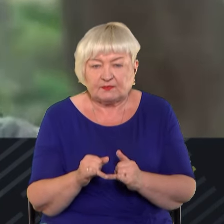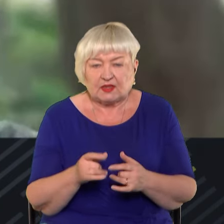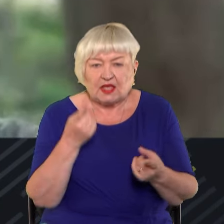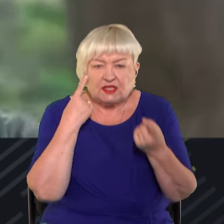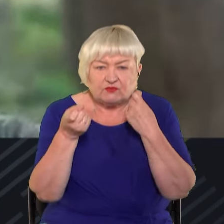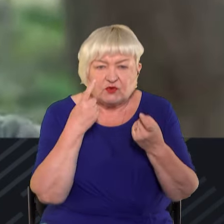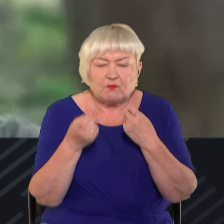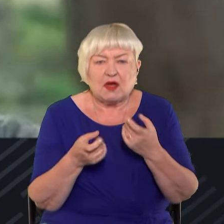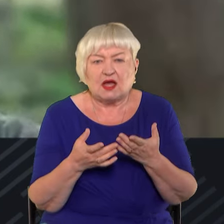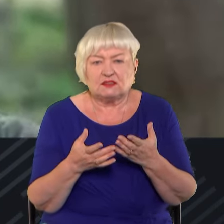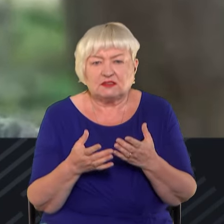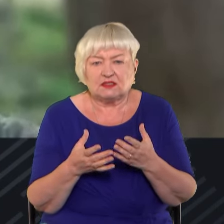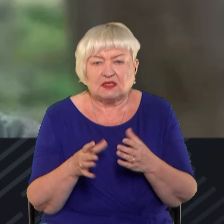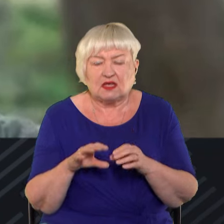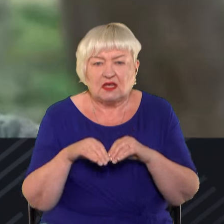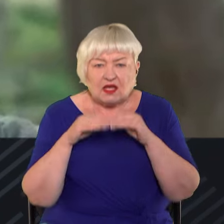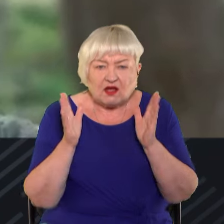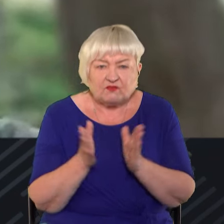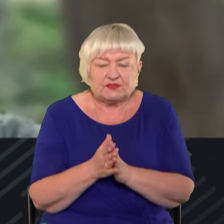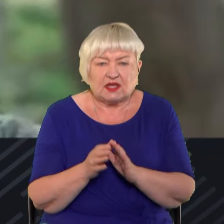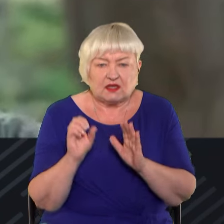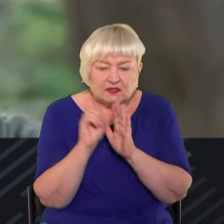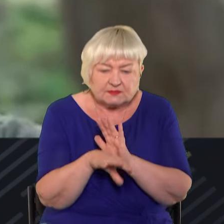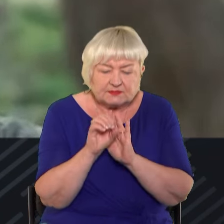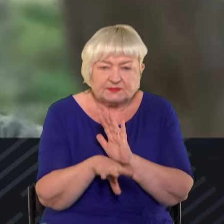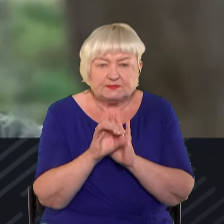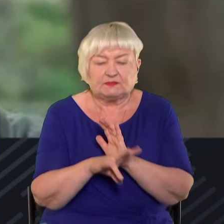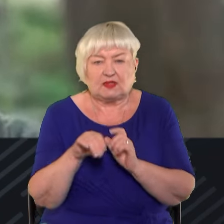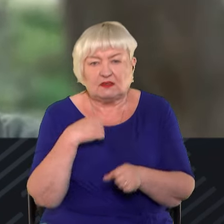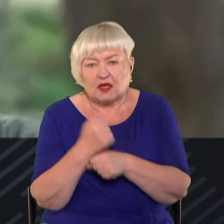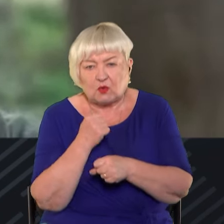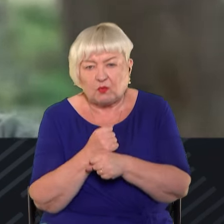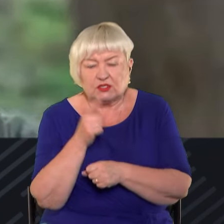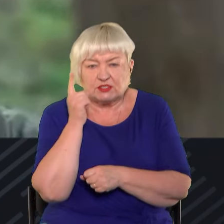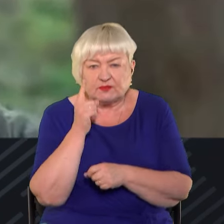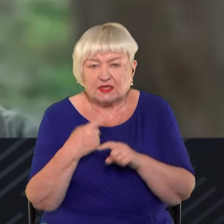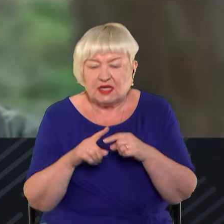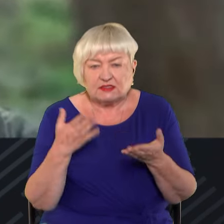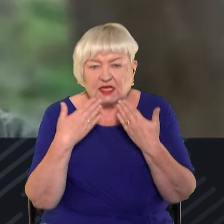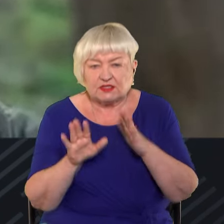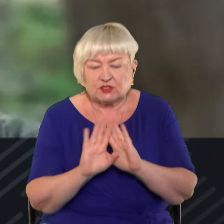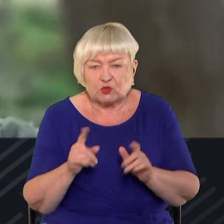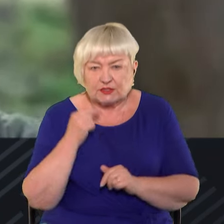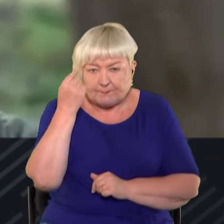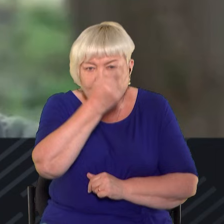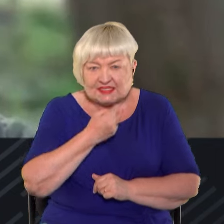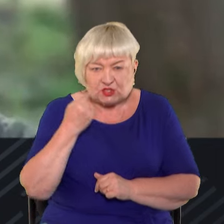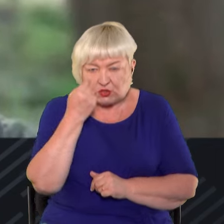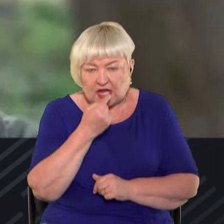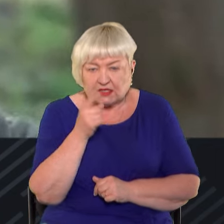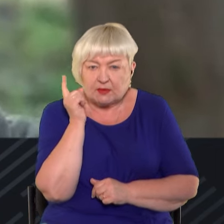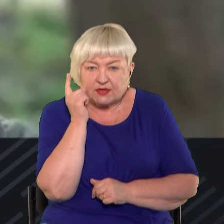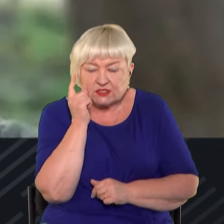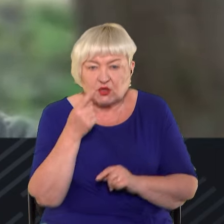інформації, взагалі завантаження телеграму на робочі пристрої. Це не стосується персональних пристроїв, ну, хоча така